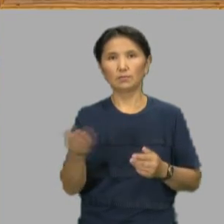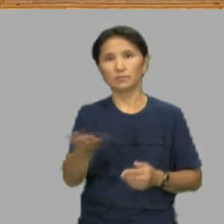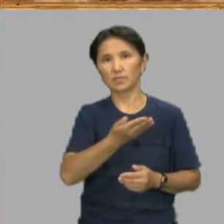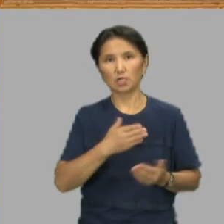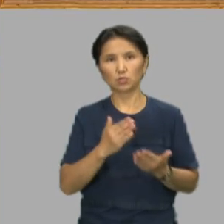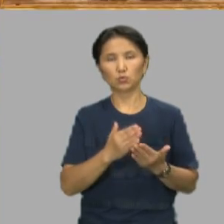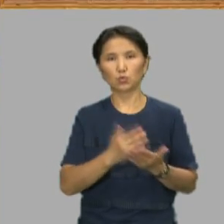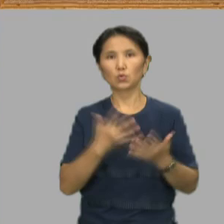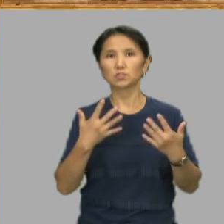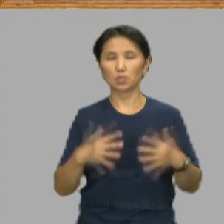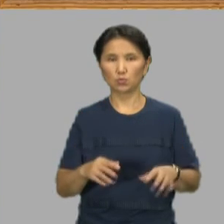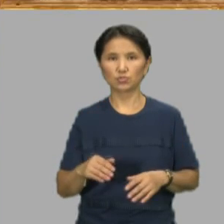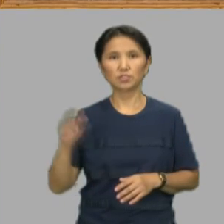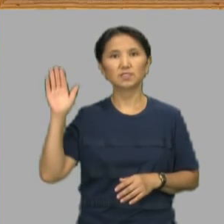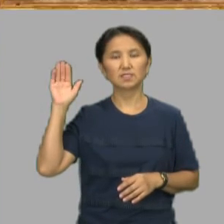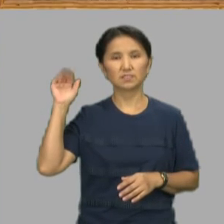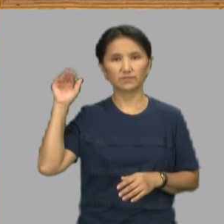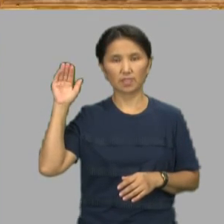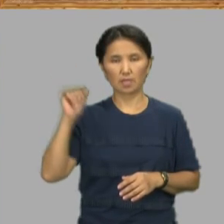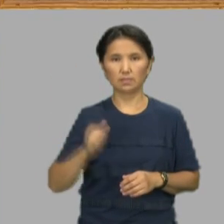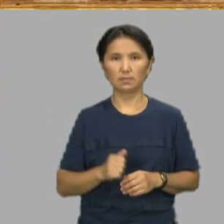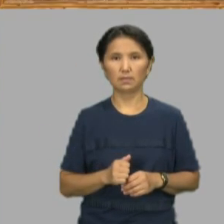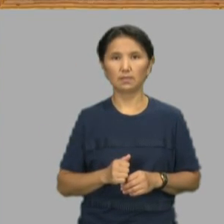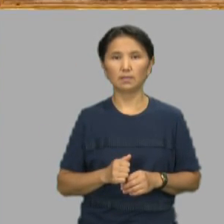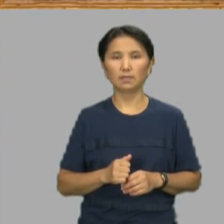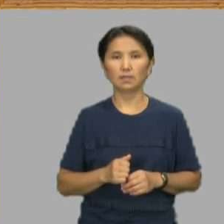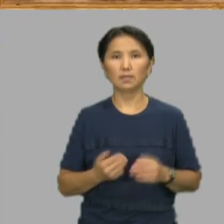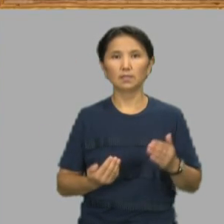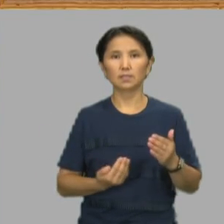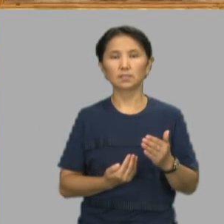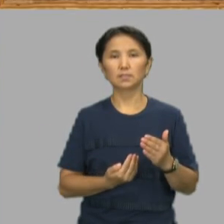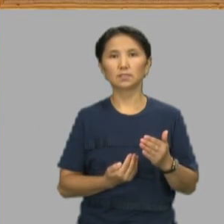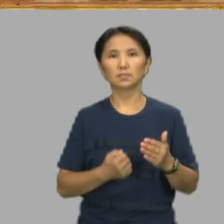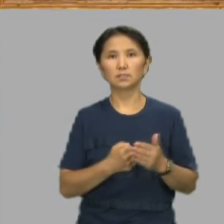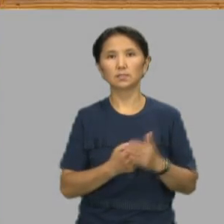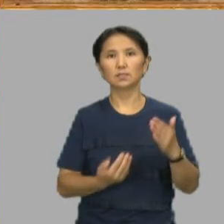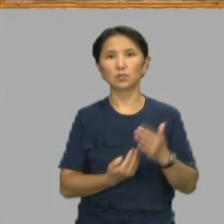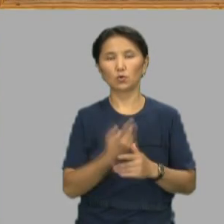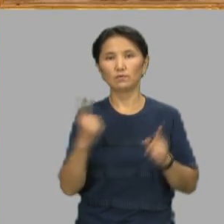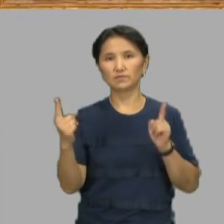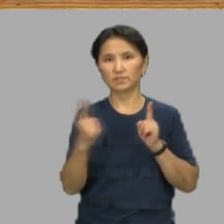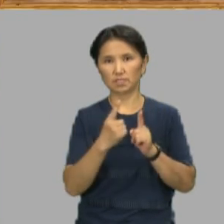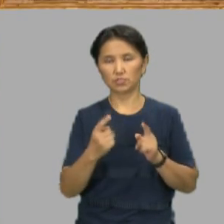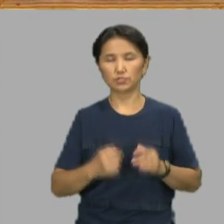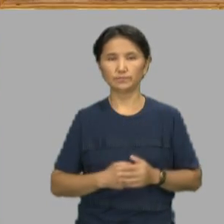урок закончен. До свидания, до новых встреч!